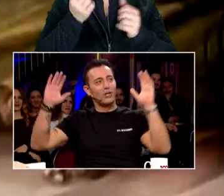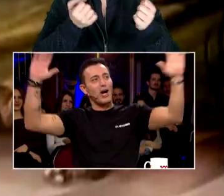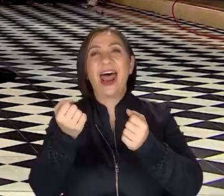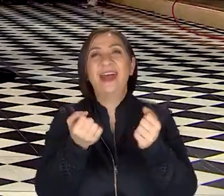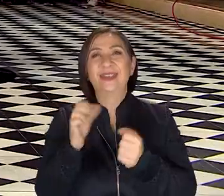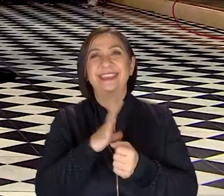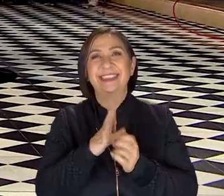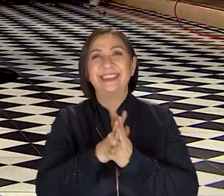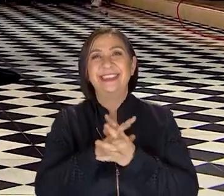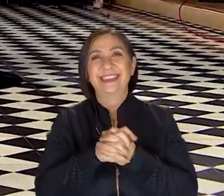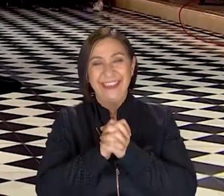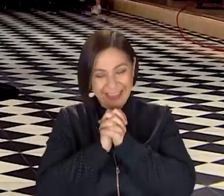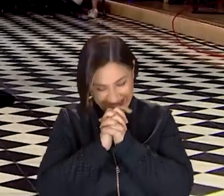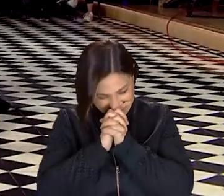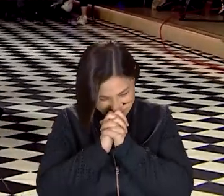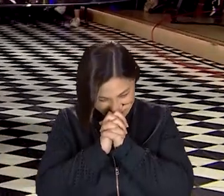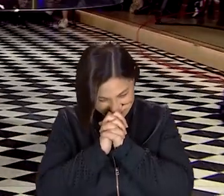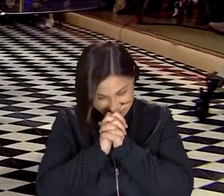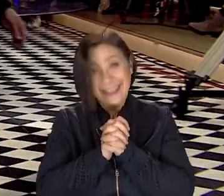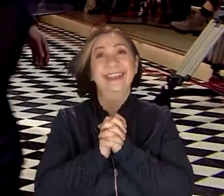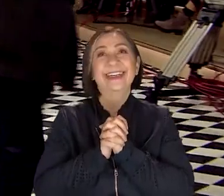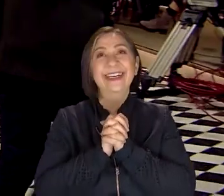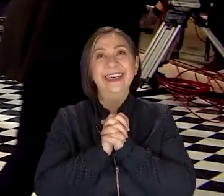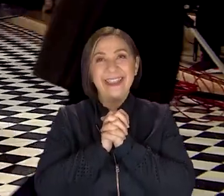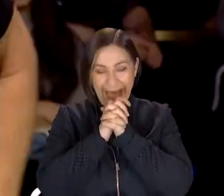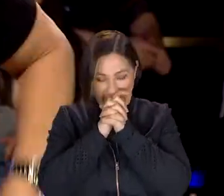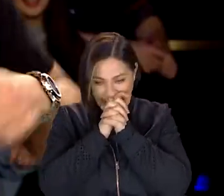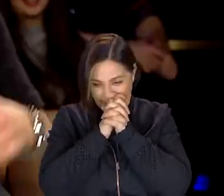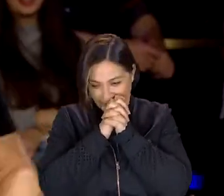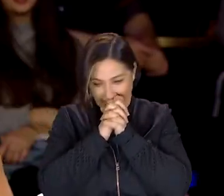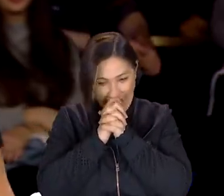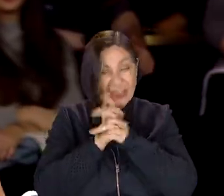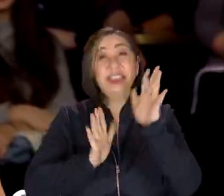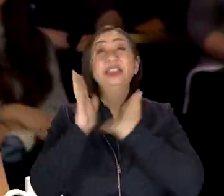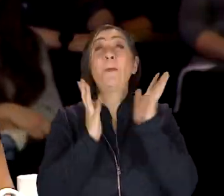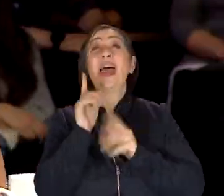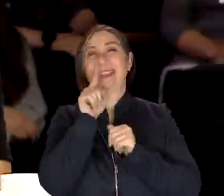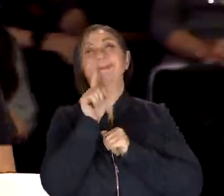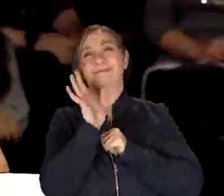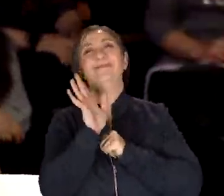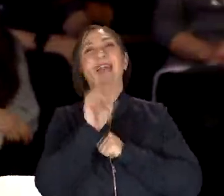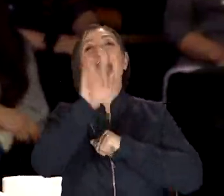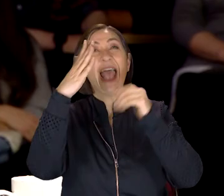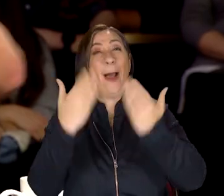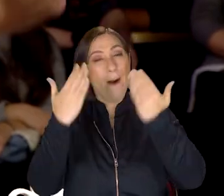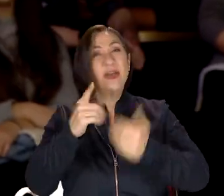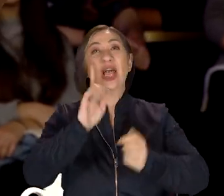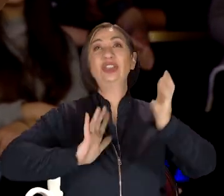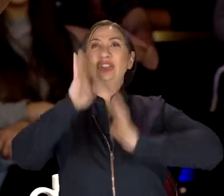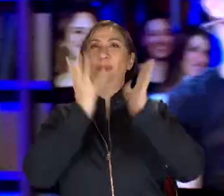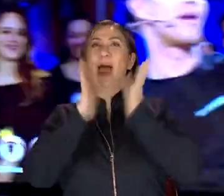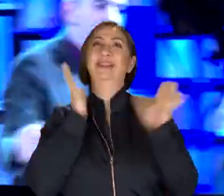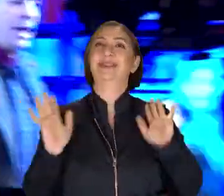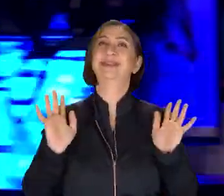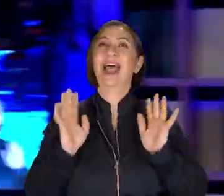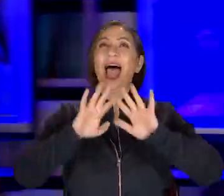Eyvah! Dur! Dur! İşte bu dur! Dur! Burada dur. Şımardın! Şımardın! Şımardın! Bak burada herkes şımar. Seni kabul etti. Bu, tabi, Türk popu